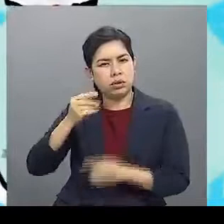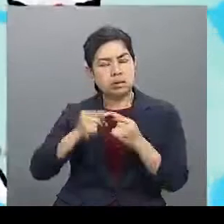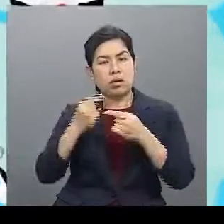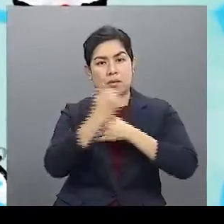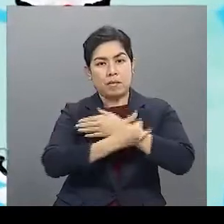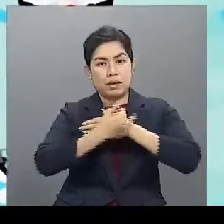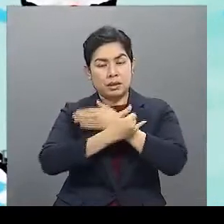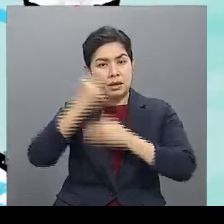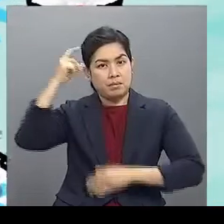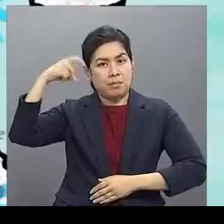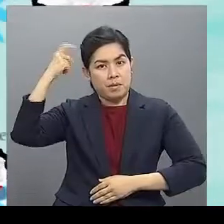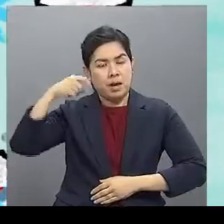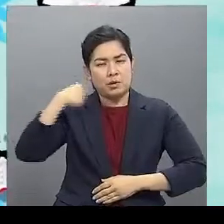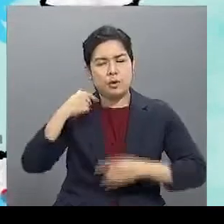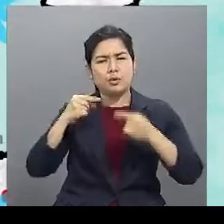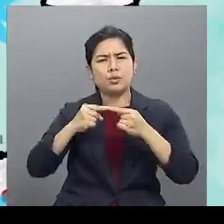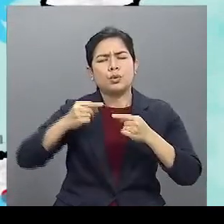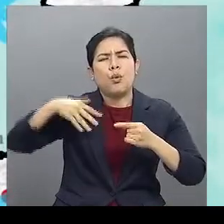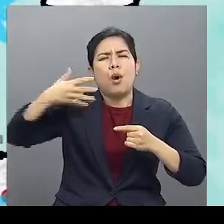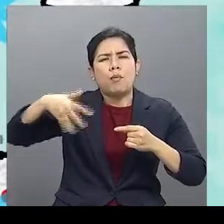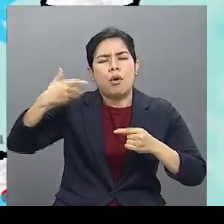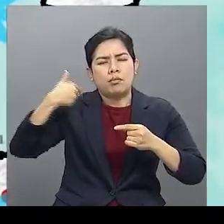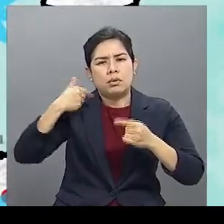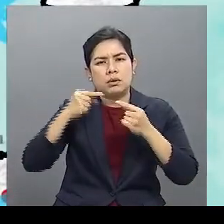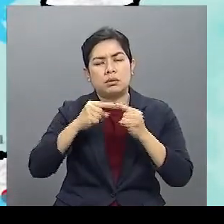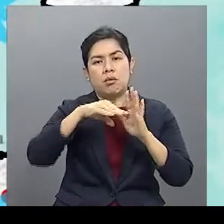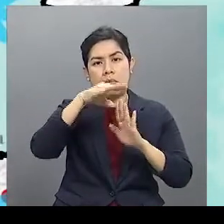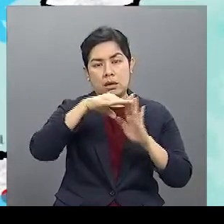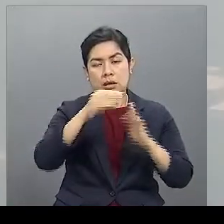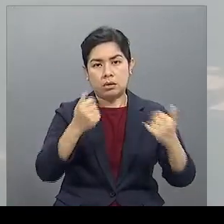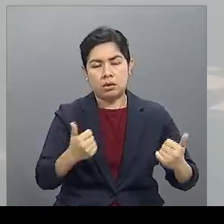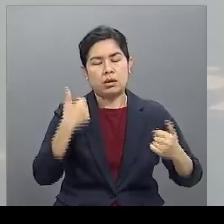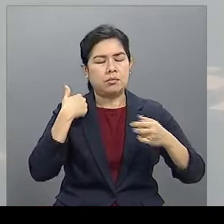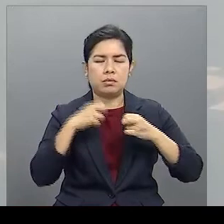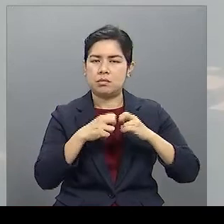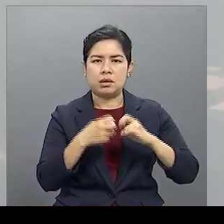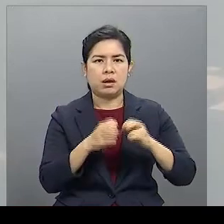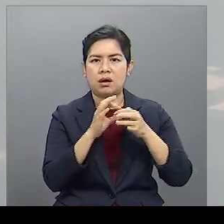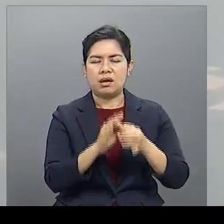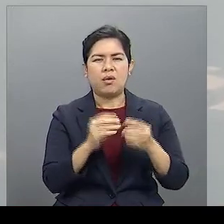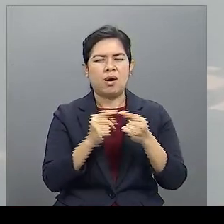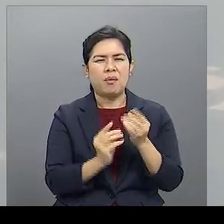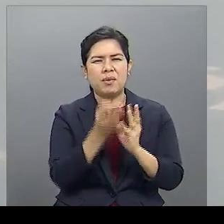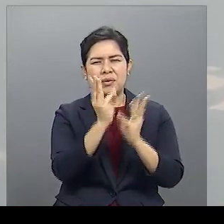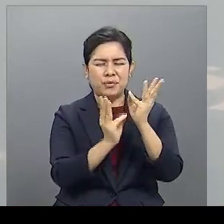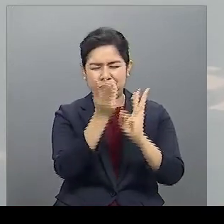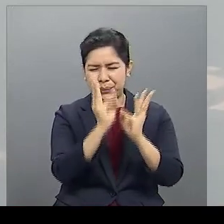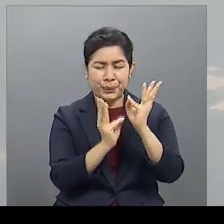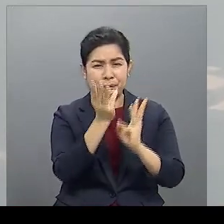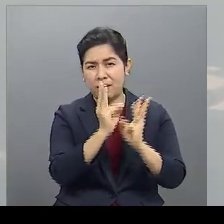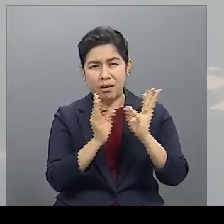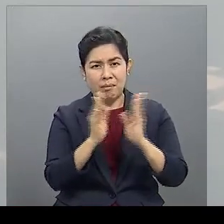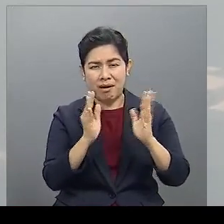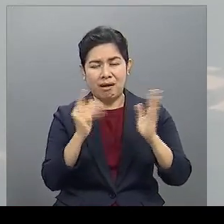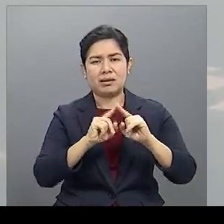างต่อเนื่องทำให้ภาคเหนือตอนบนของประเทศไทยยังจะประสบปัญหาฝุ่นควันข้ามแดนแต่จะเบาบางลงเมื่อเทียบกับสัปดาห์ที่ผ่าน